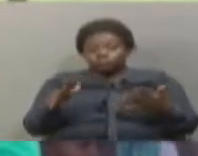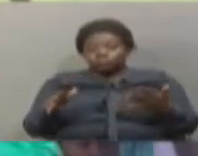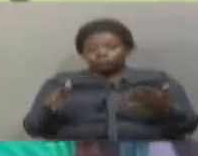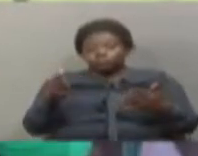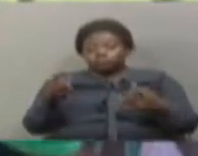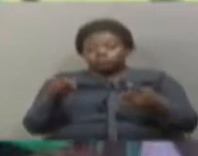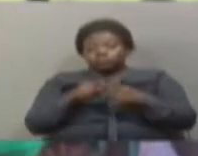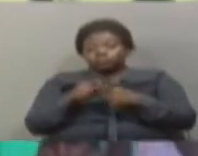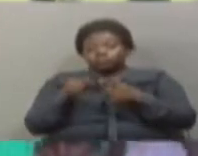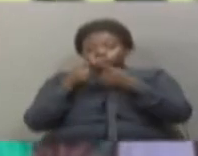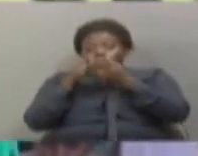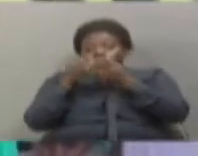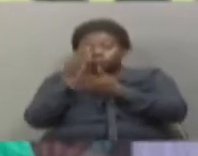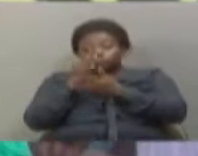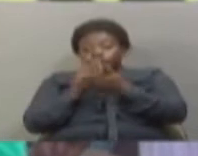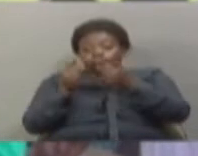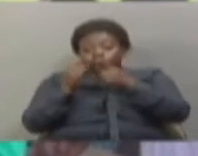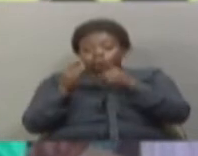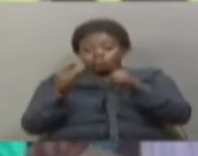tulina ettofaali lye tugasseeko.